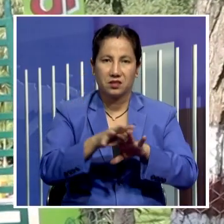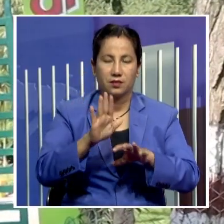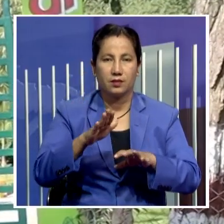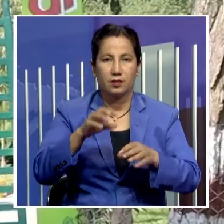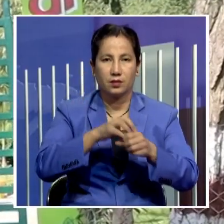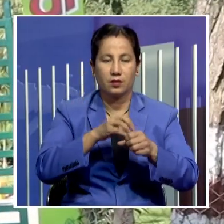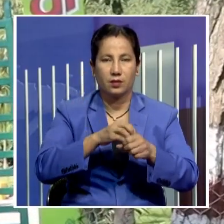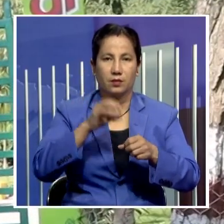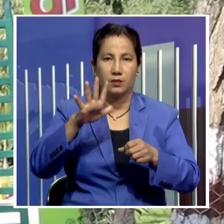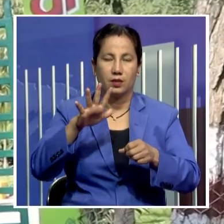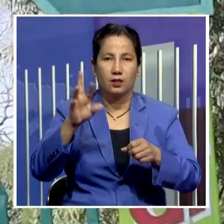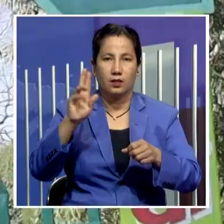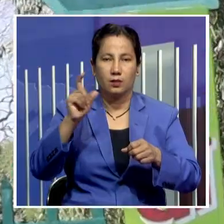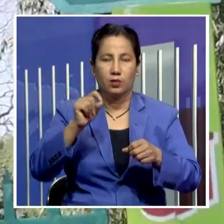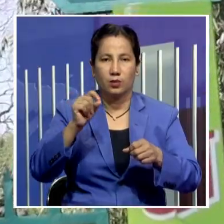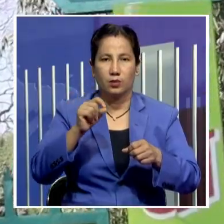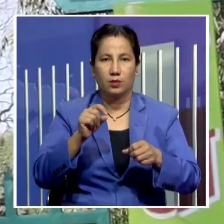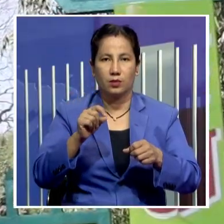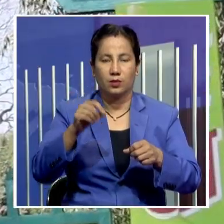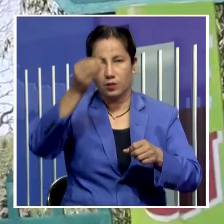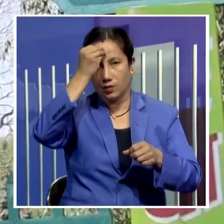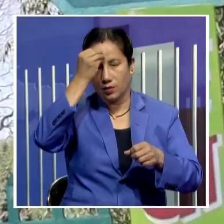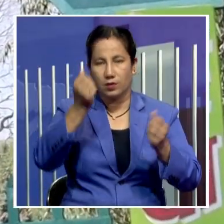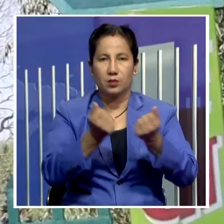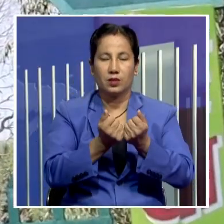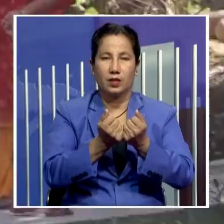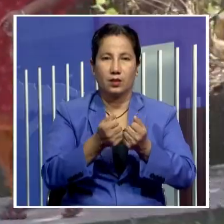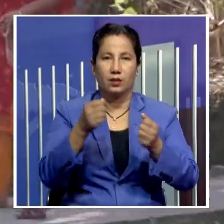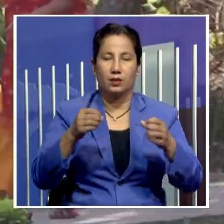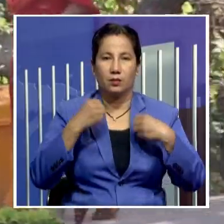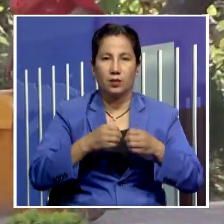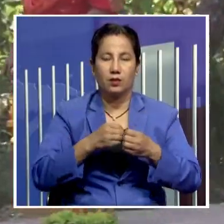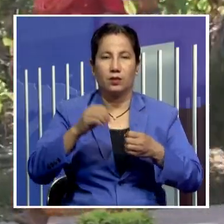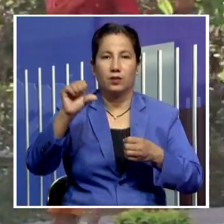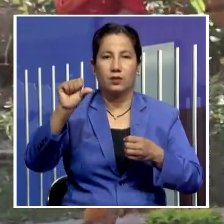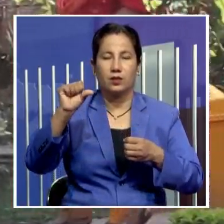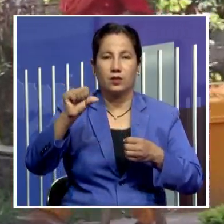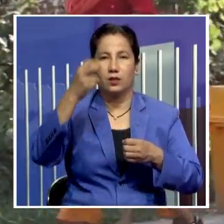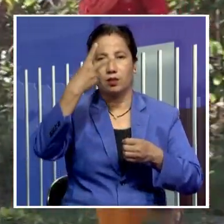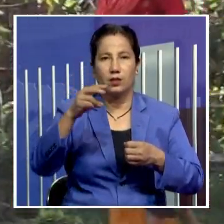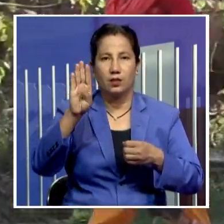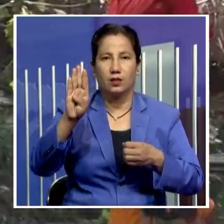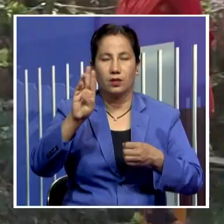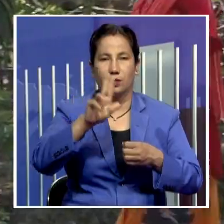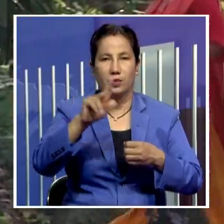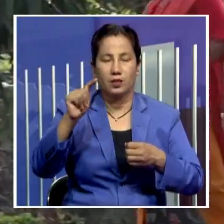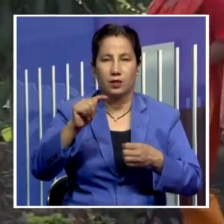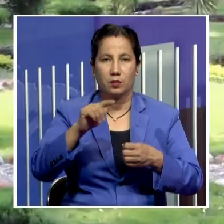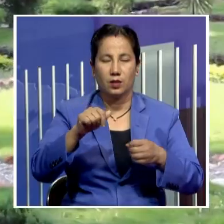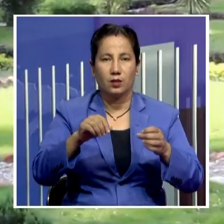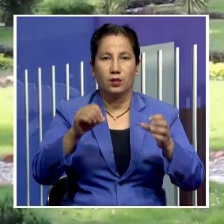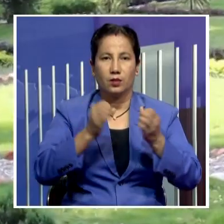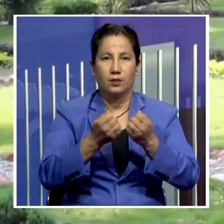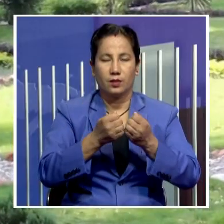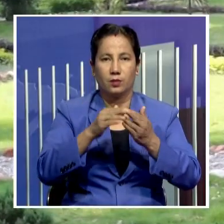5 रातोडाँडा निवासी भागवत पोखरेल दशैं बिदाको सदुपयोग गर्न जैविक विविधता पार्कमा पुग्नुभयो। उहाँ मात्र होइन,